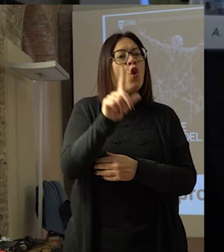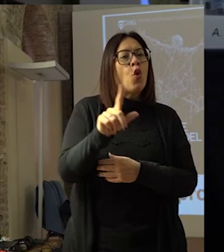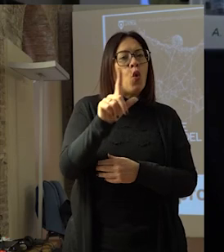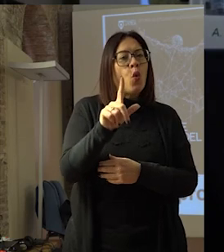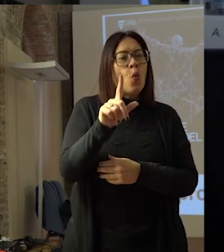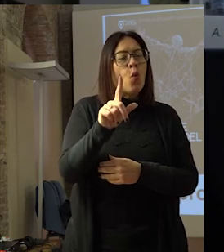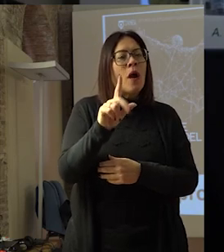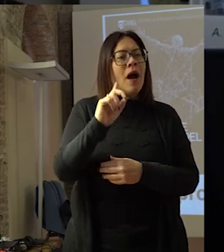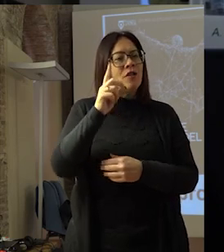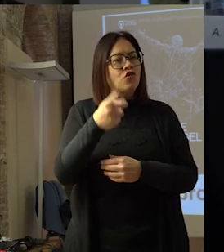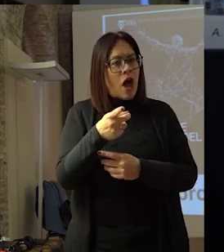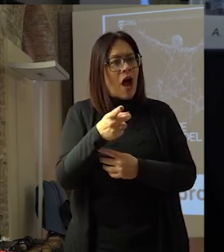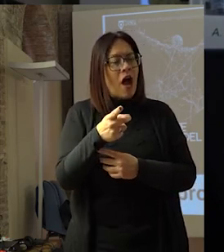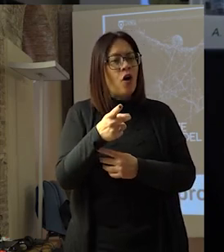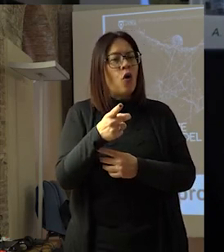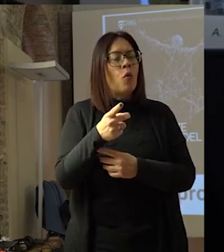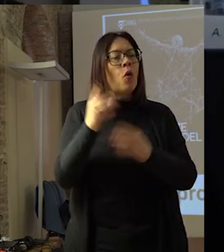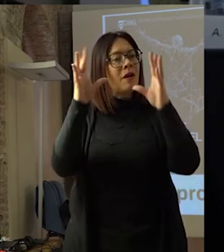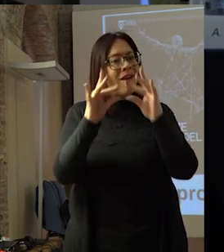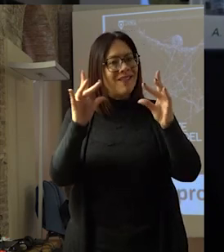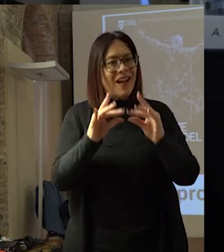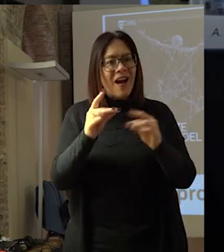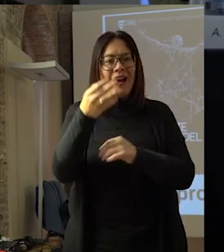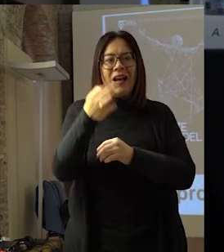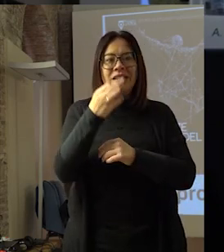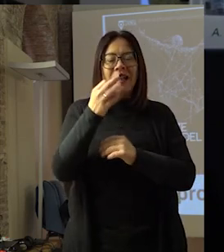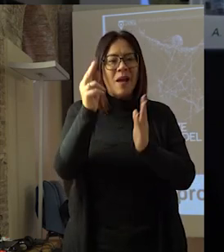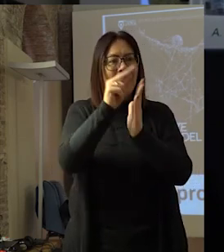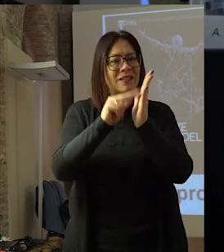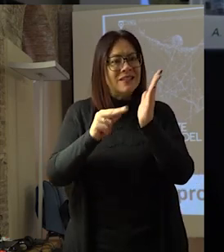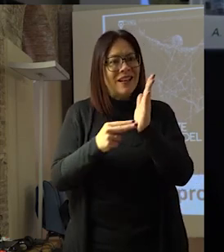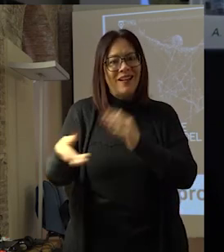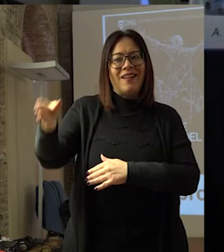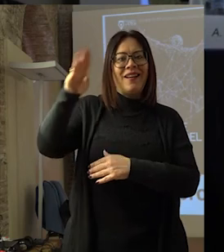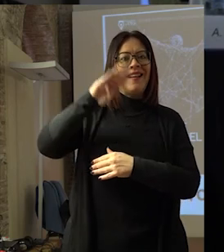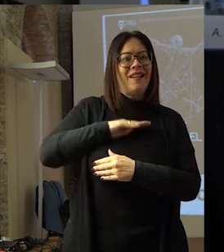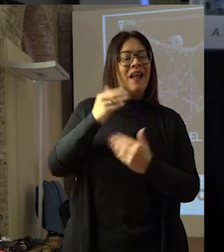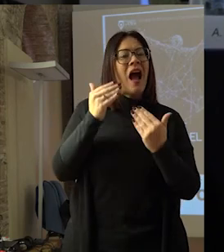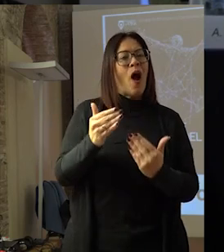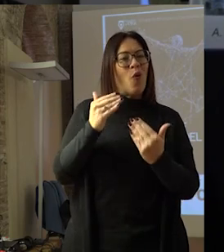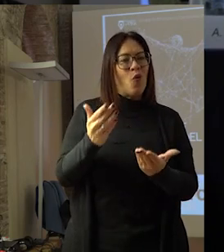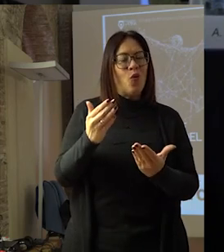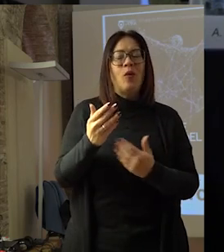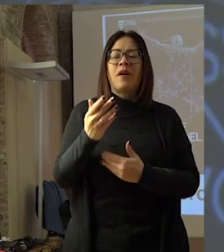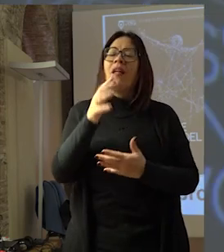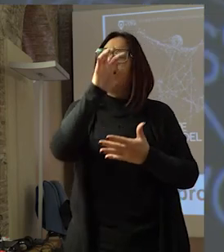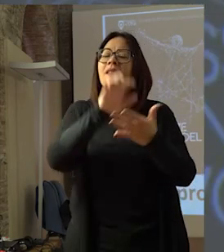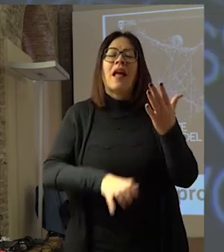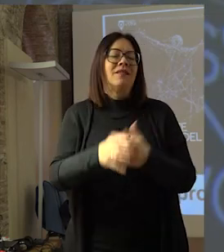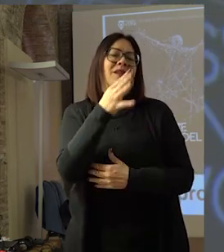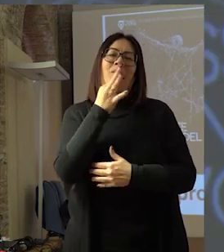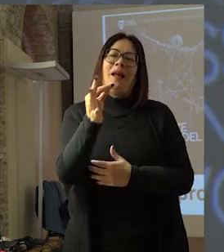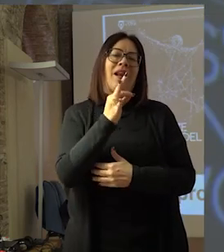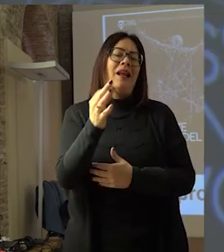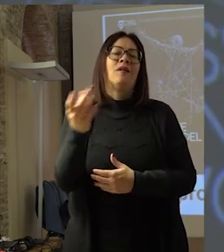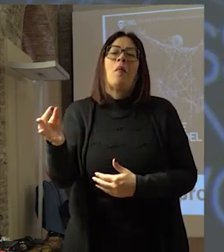Giacomo per Natale dei loro scritti di auguri, vi assicuro che sono dei testi meravigliosi